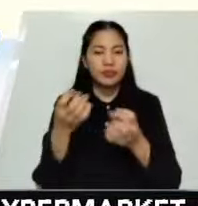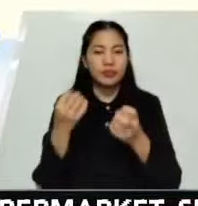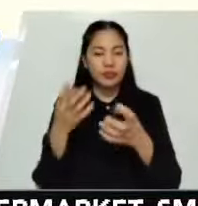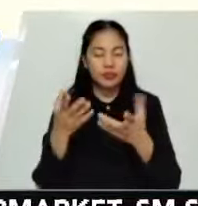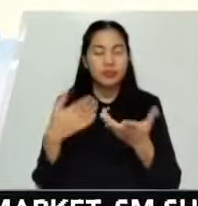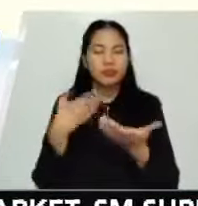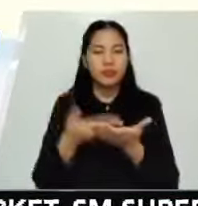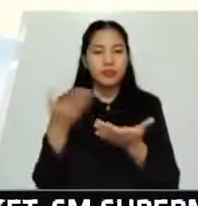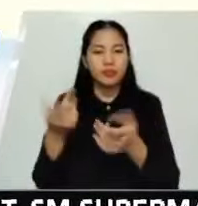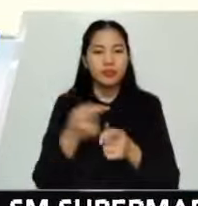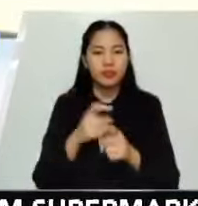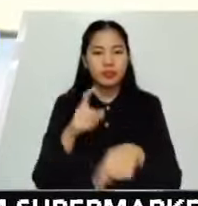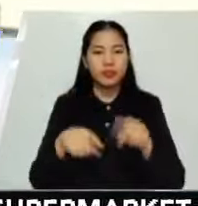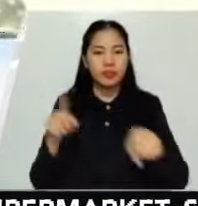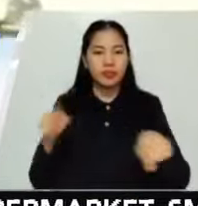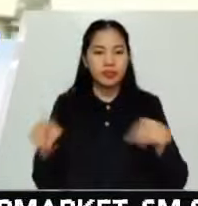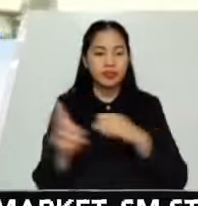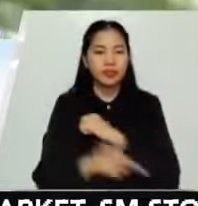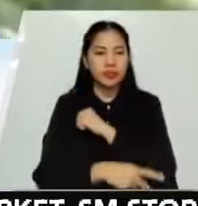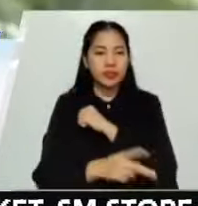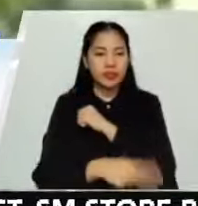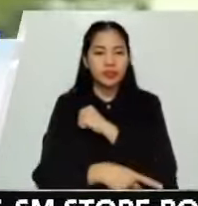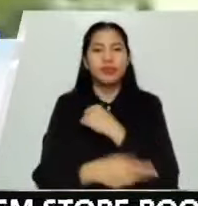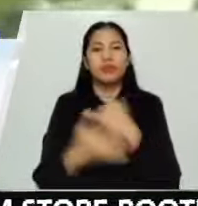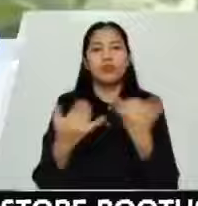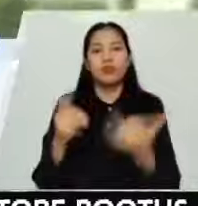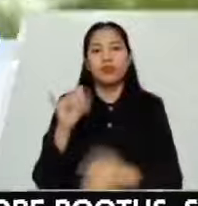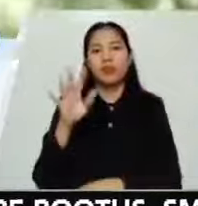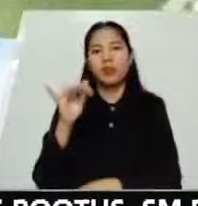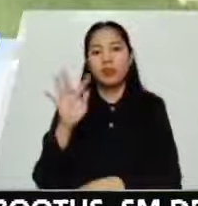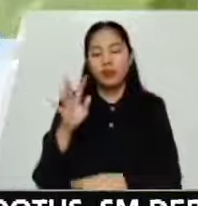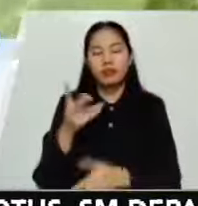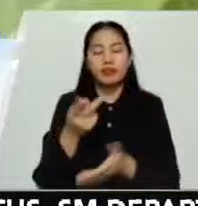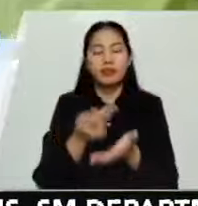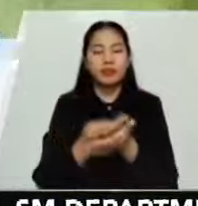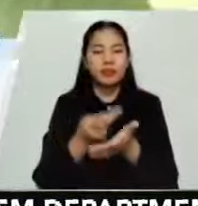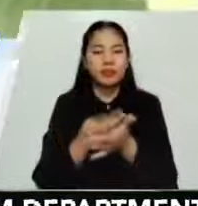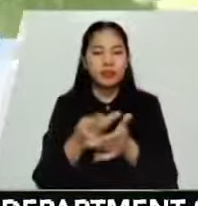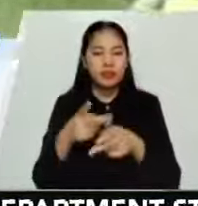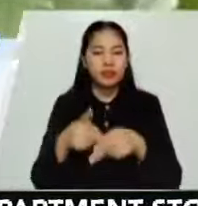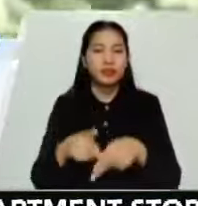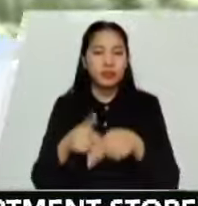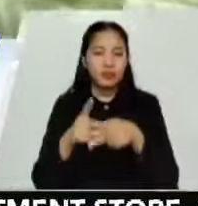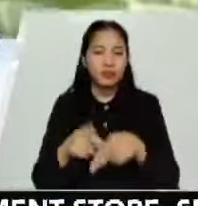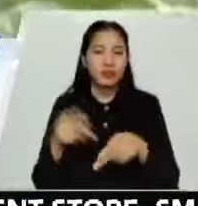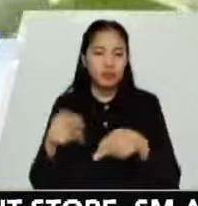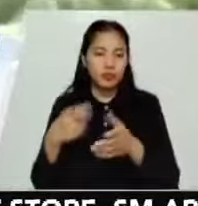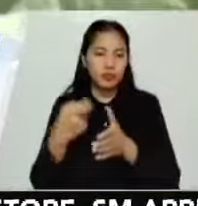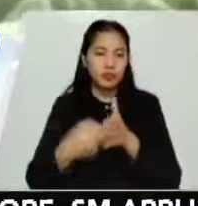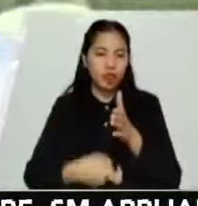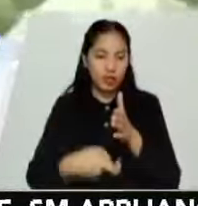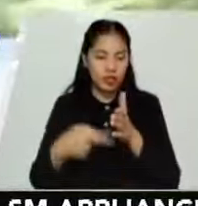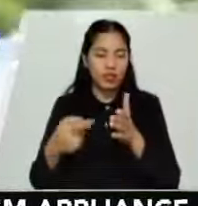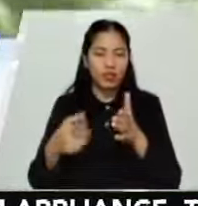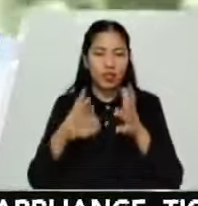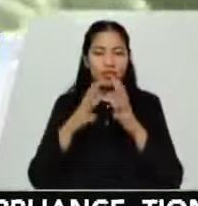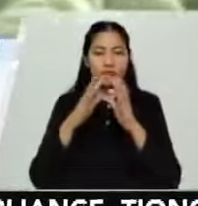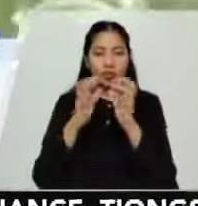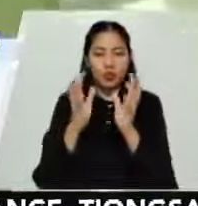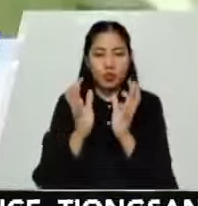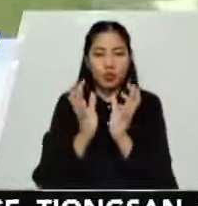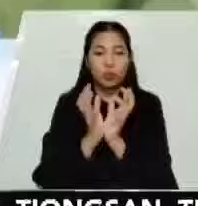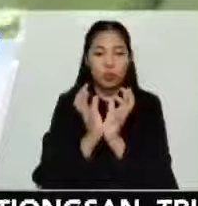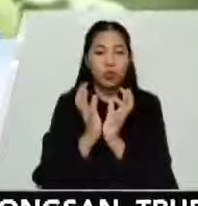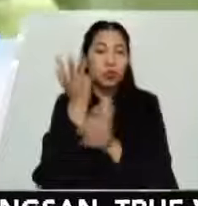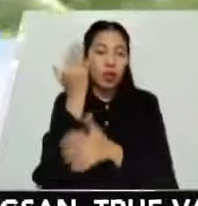malaking bagay na raw na nasa Php1 per kilo ngayon ang buying price ng repolyo dahil kahit papaano makikita sila huwag